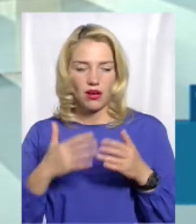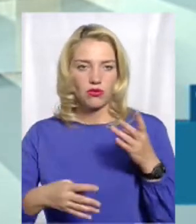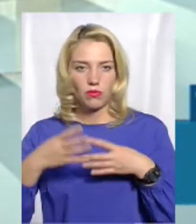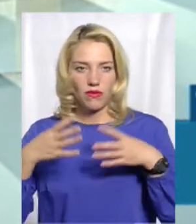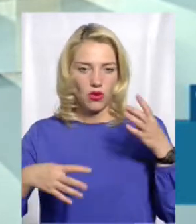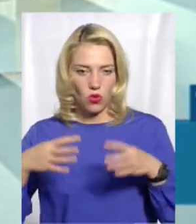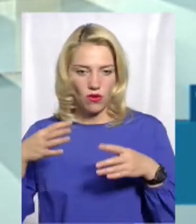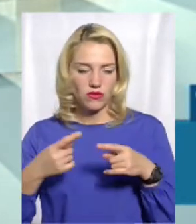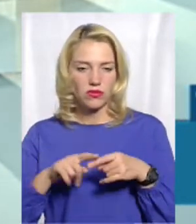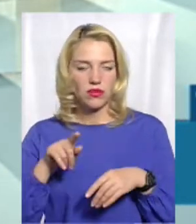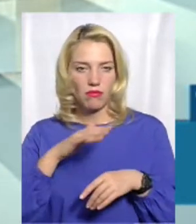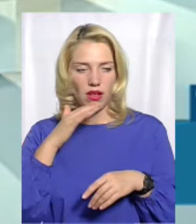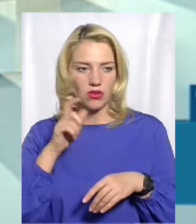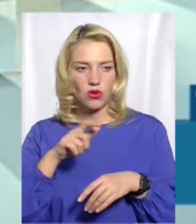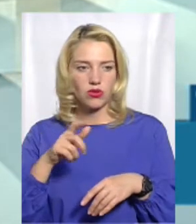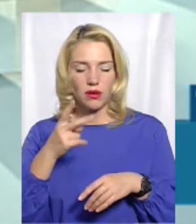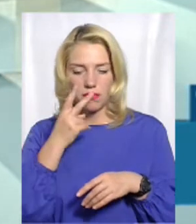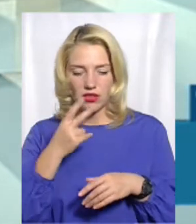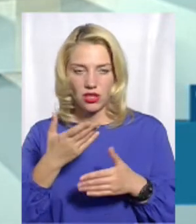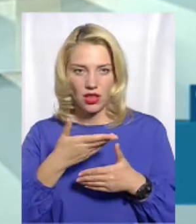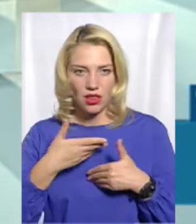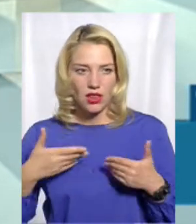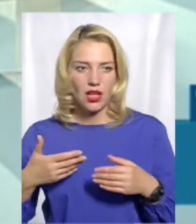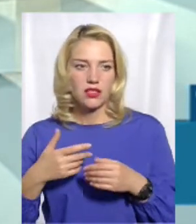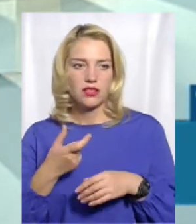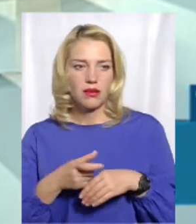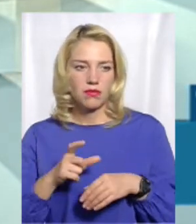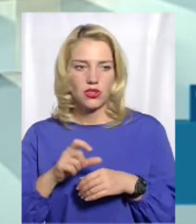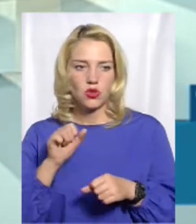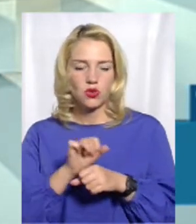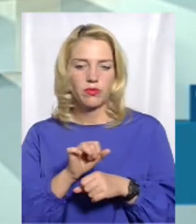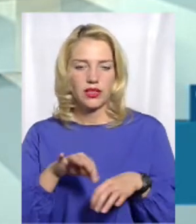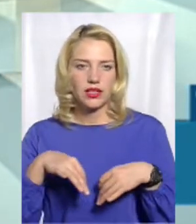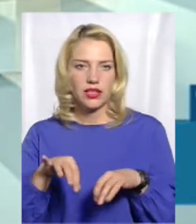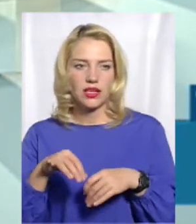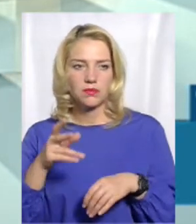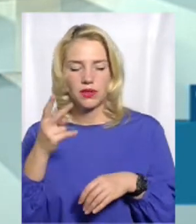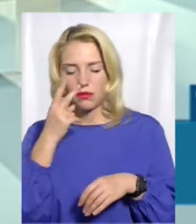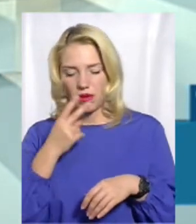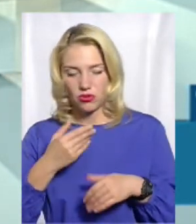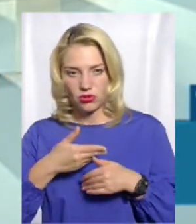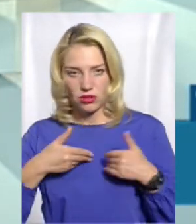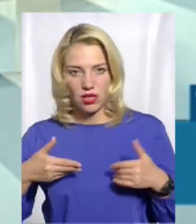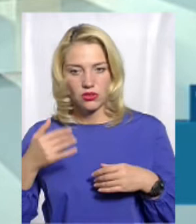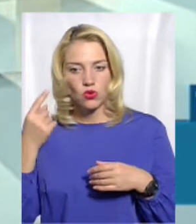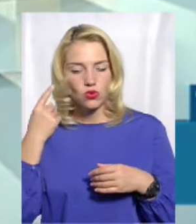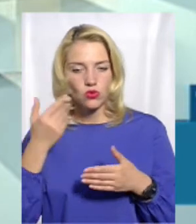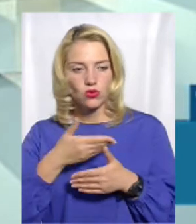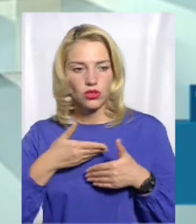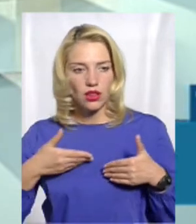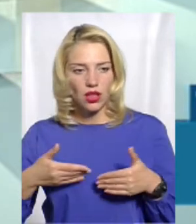забудова навкруги, то більше людей нас бачить, більше людей, зупинки транспорту, вони нас бачать, вони нас чують,